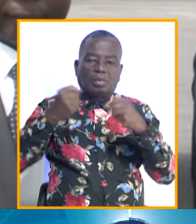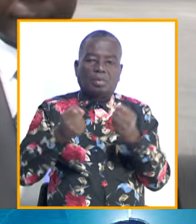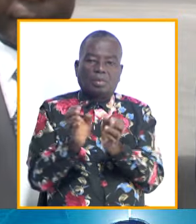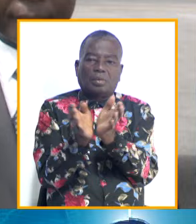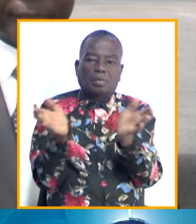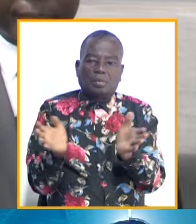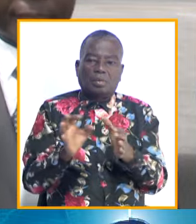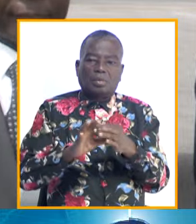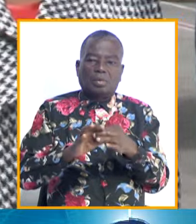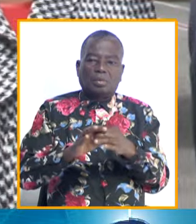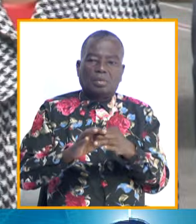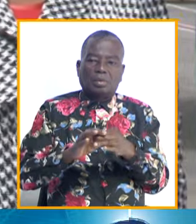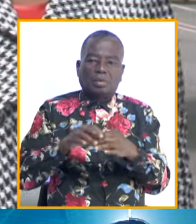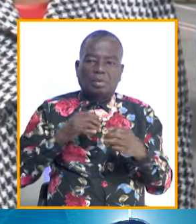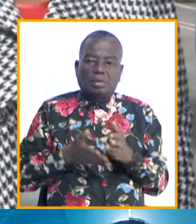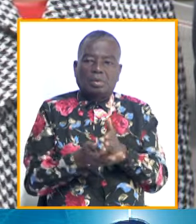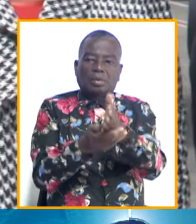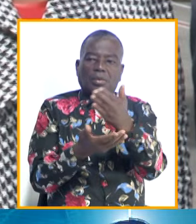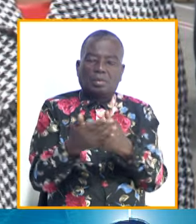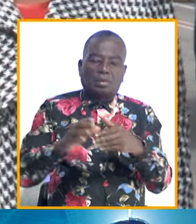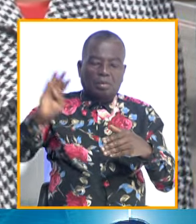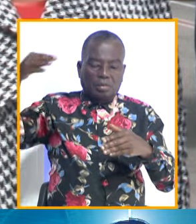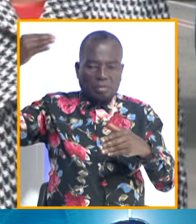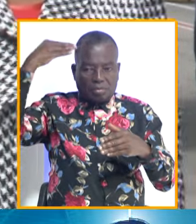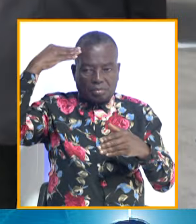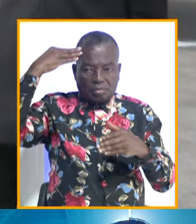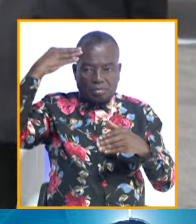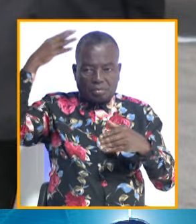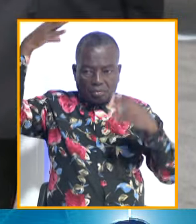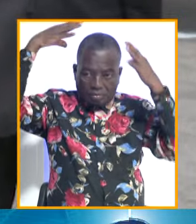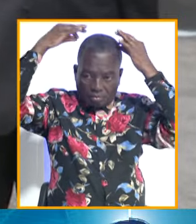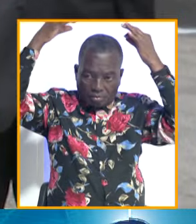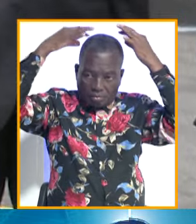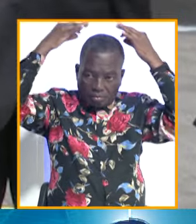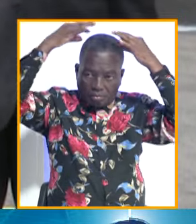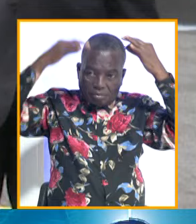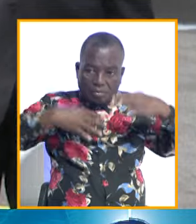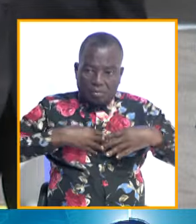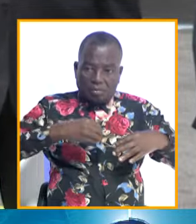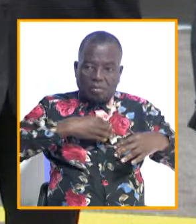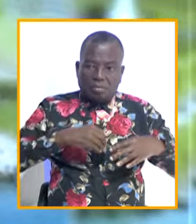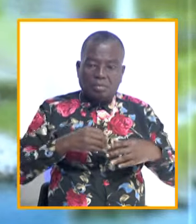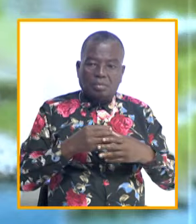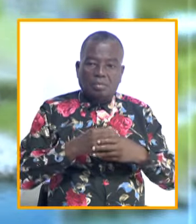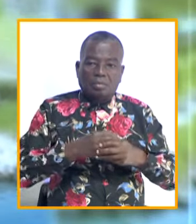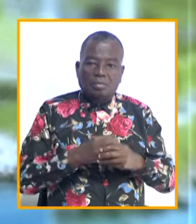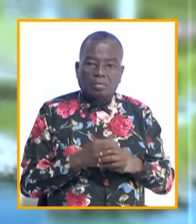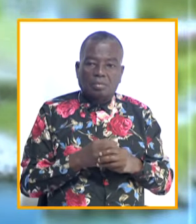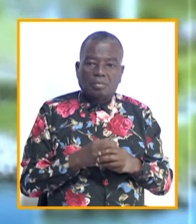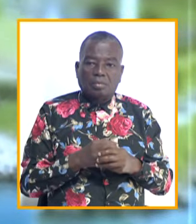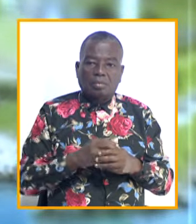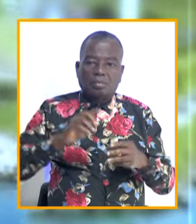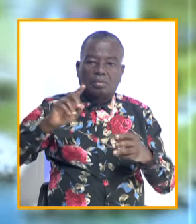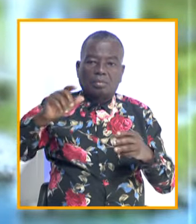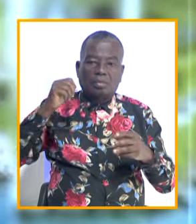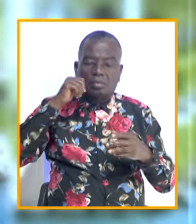Au départ d'Abidjan, il a été accompagné par le Premier ministre Robert Begré-Mambé et plusieurs membres du gouvernement. La